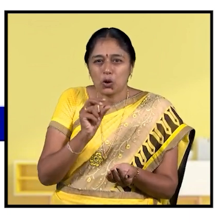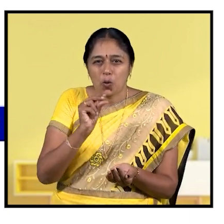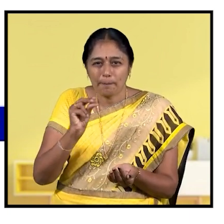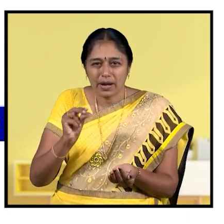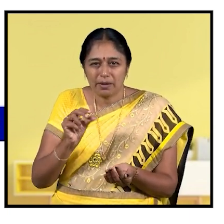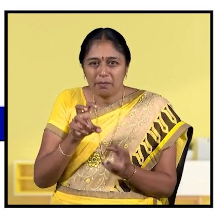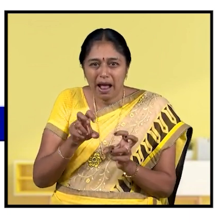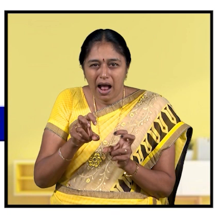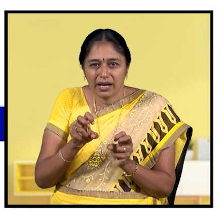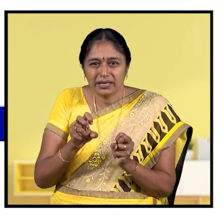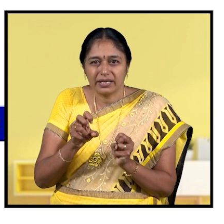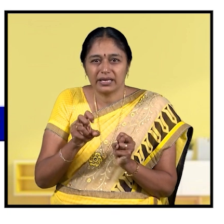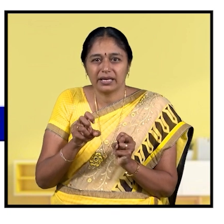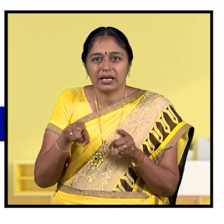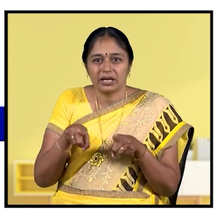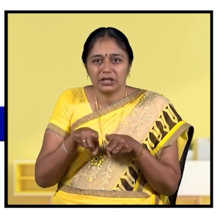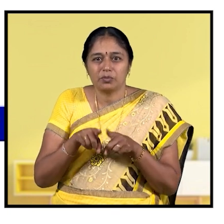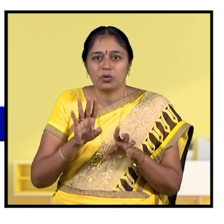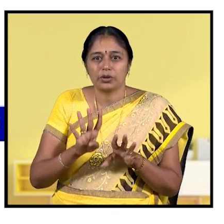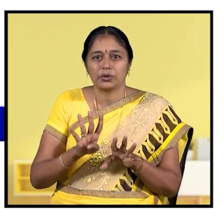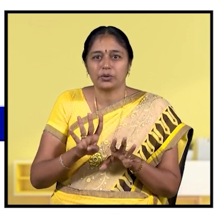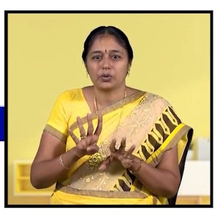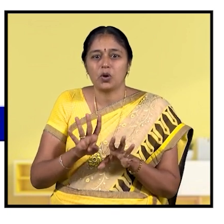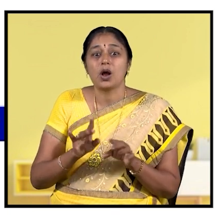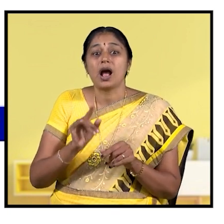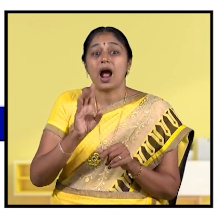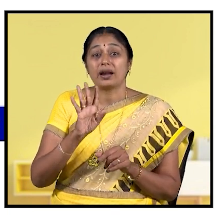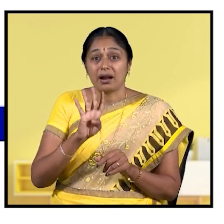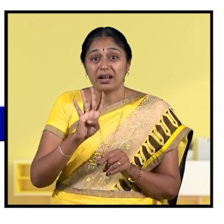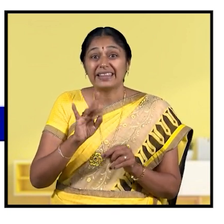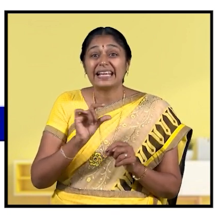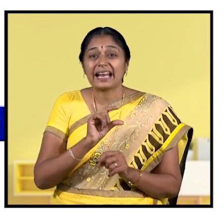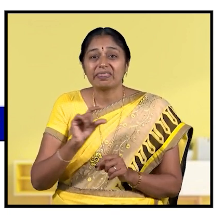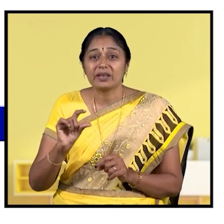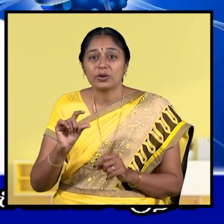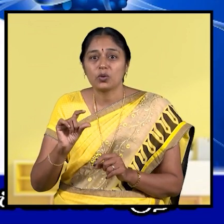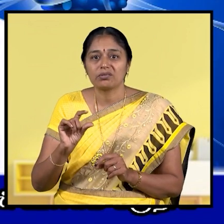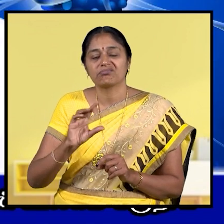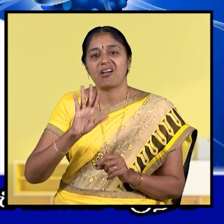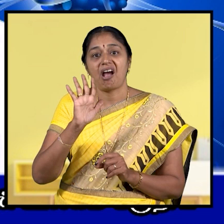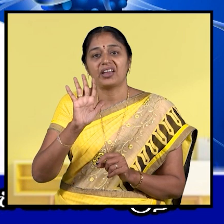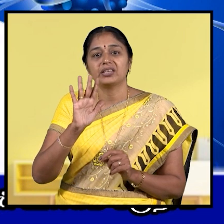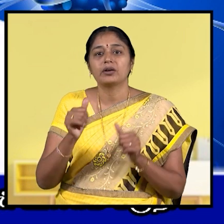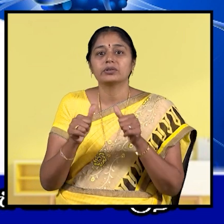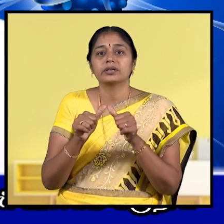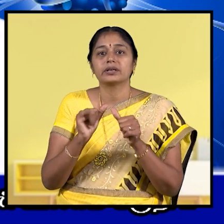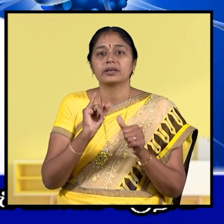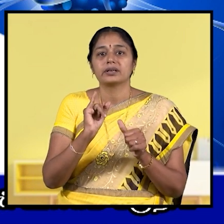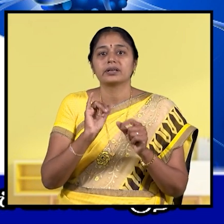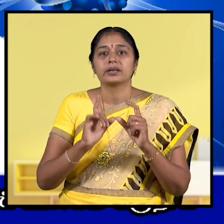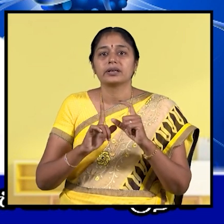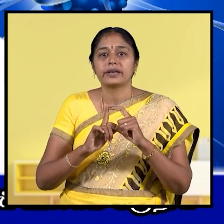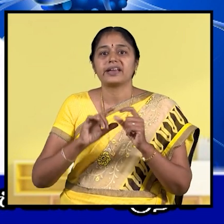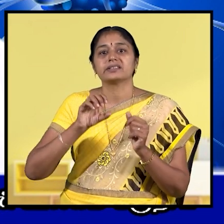தோன்றலாம். 4 வந்து கிரந்தி நோய், அதுக்கு வந்து சிப்லிஸ்னு பேர். 5 எய்ட்ஸ், உலகையே ஆட்டிப்படுத்தக்கூடிய ஒரு எய்ட்ஸ் வியாதியும் இந்த பாலியல் நோய்